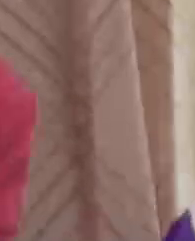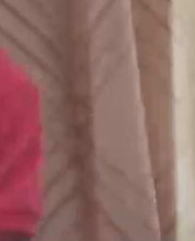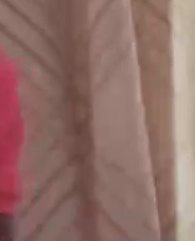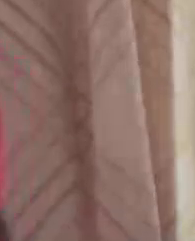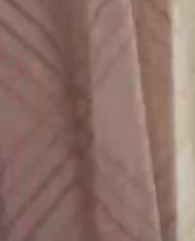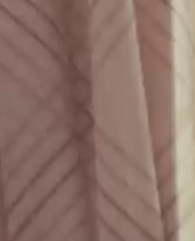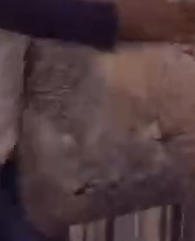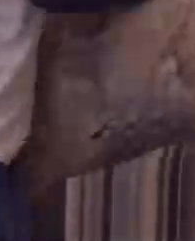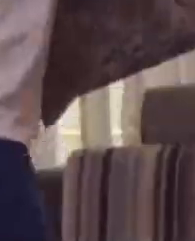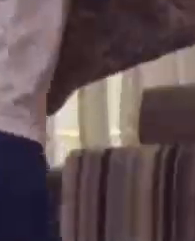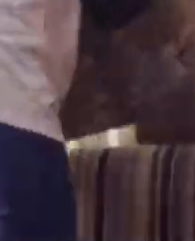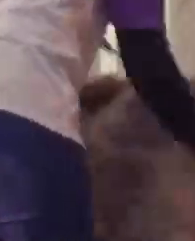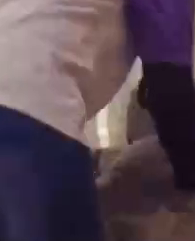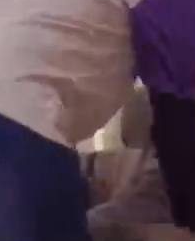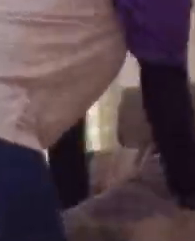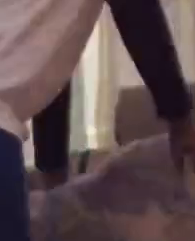Johnson. Oh!